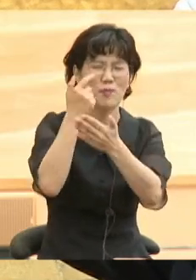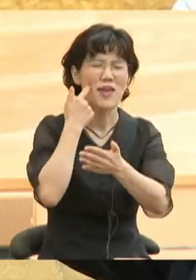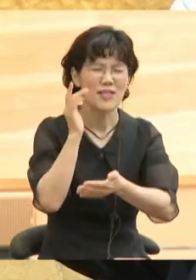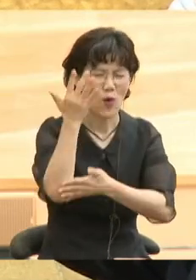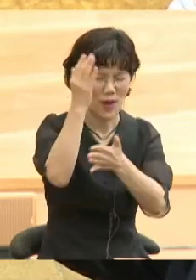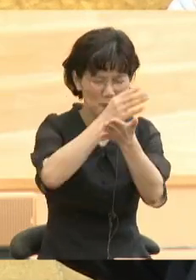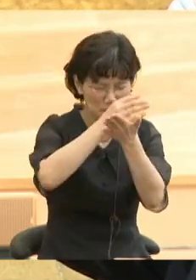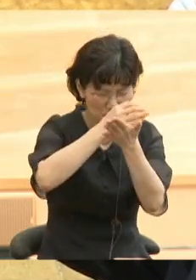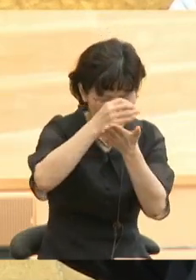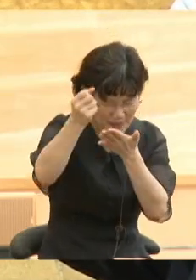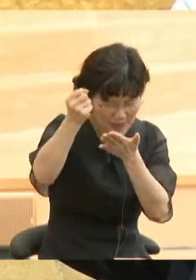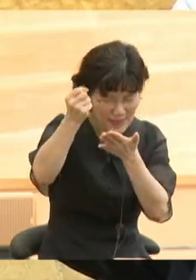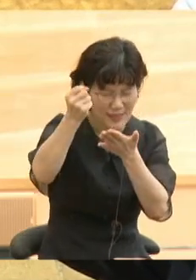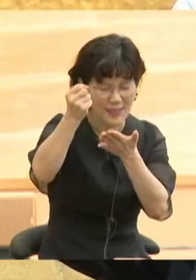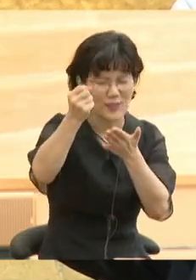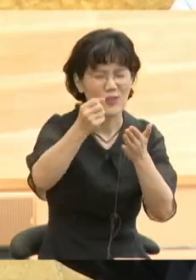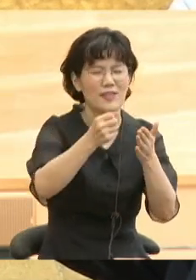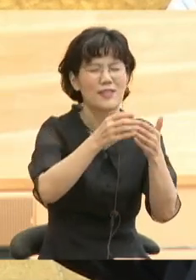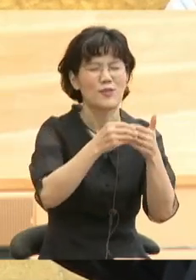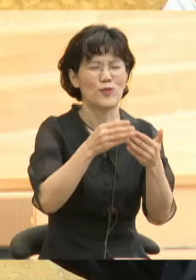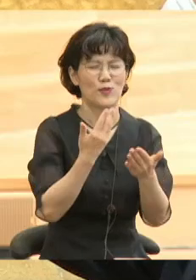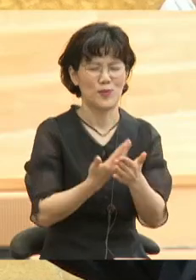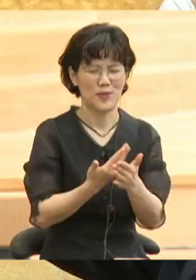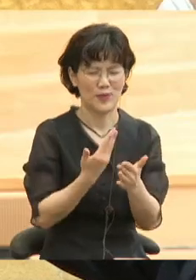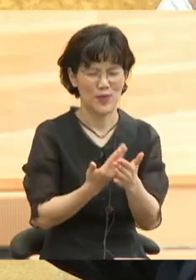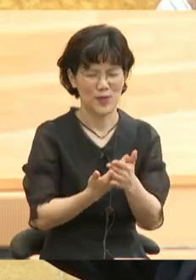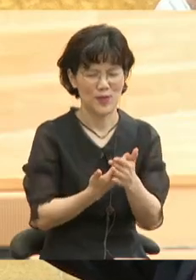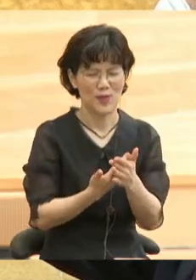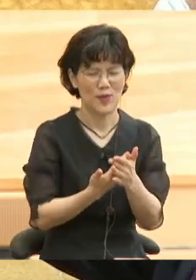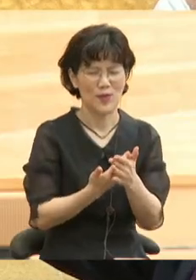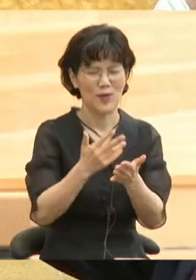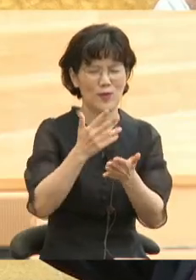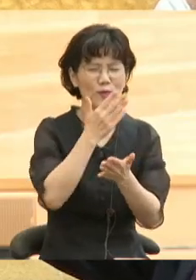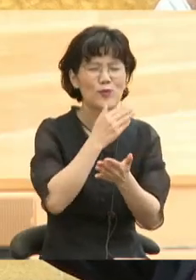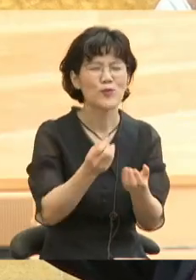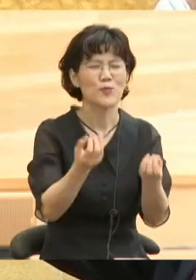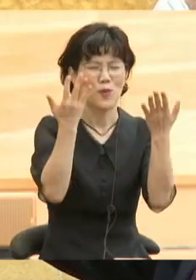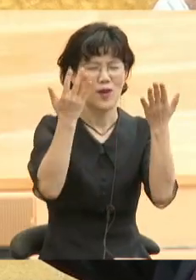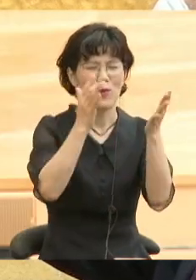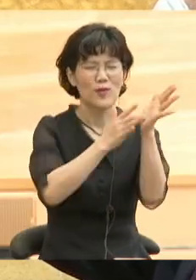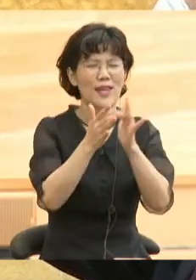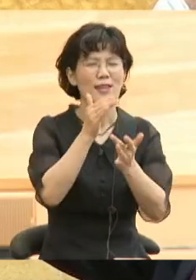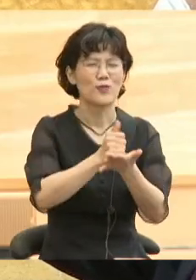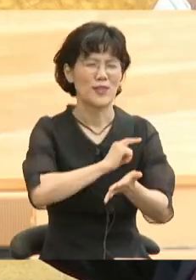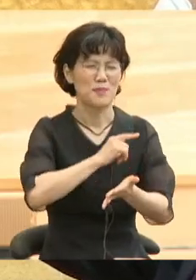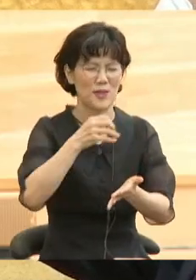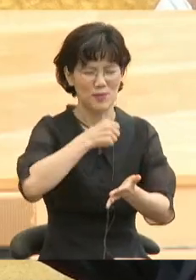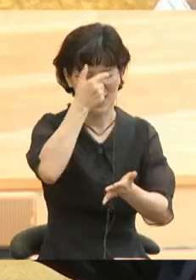영광 받으시는 은혜를 누릴 수 있도록 인도하여 주시옵소서. 축복하고 예수님 이름으로